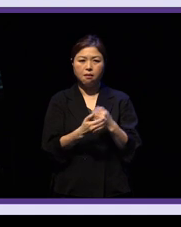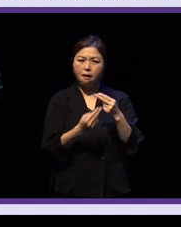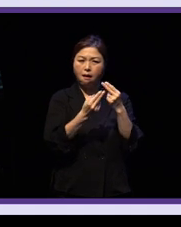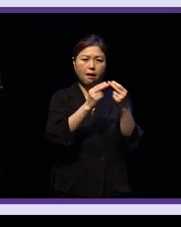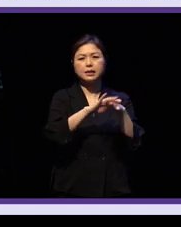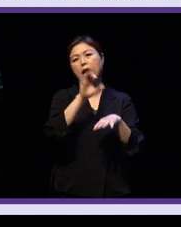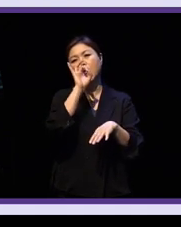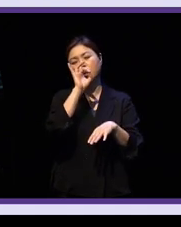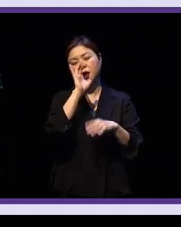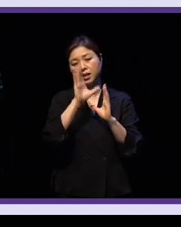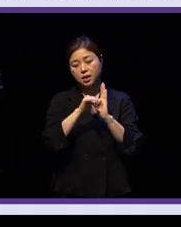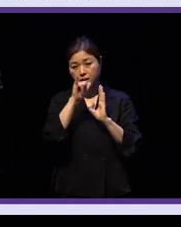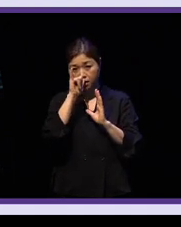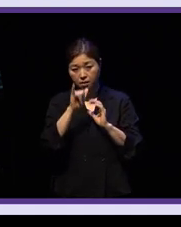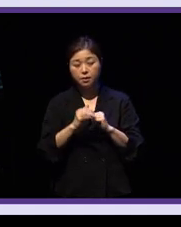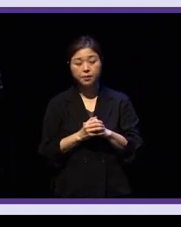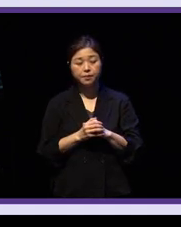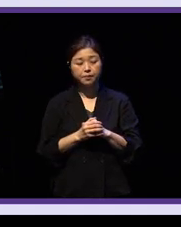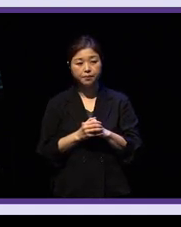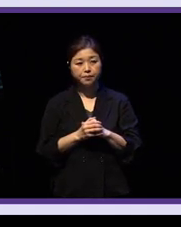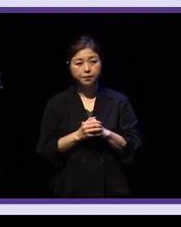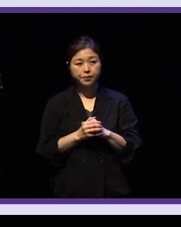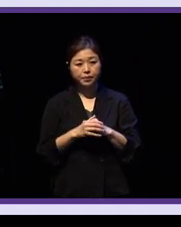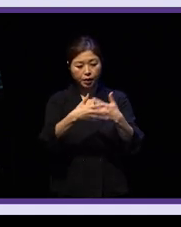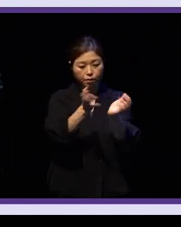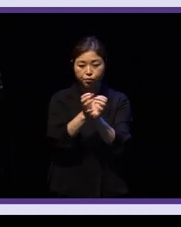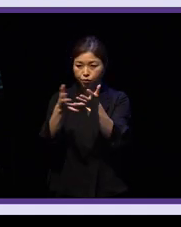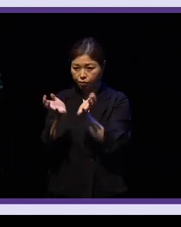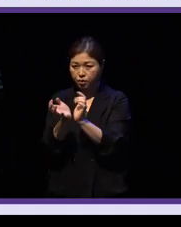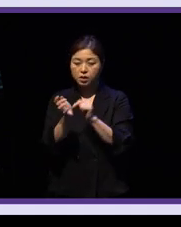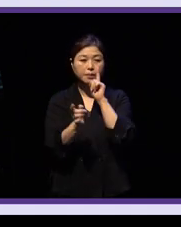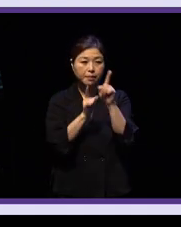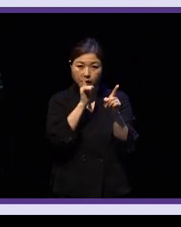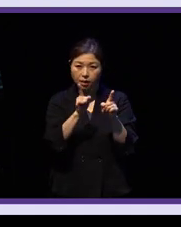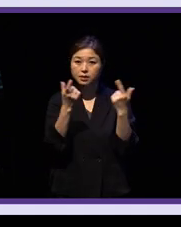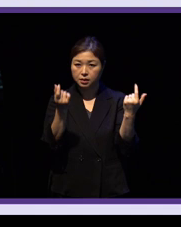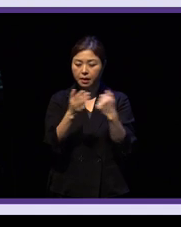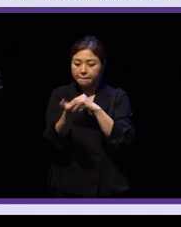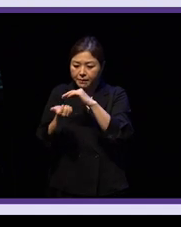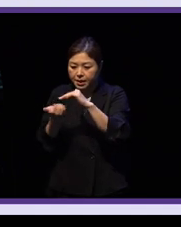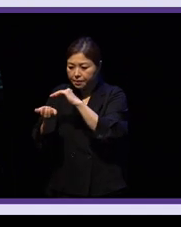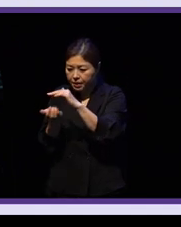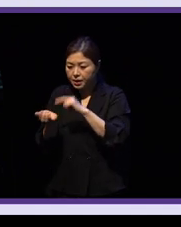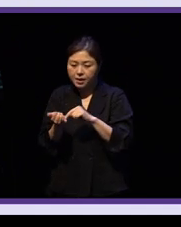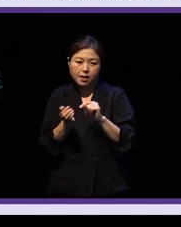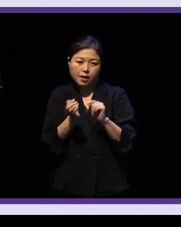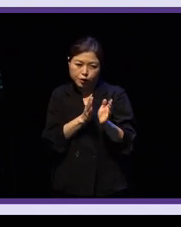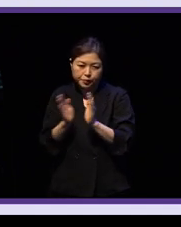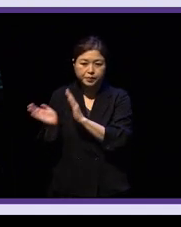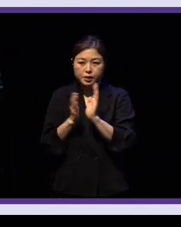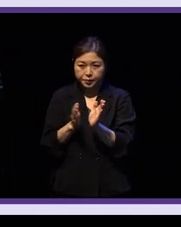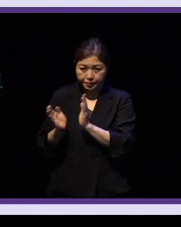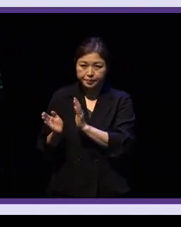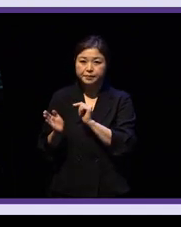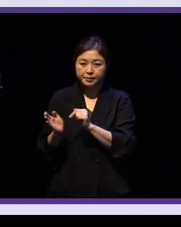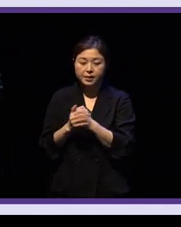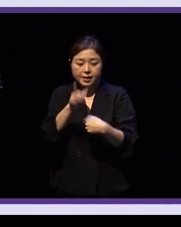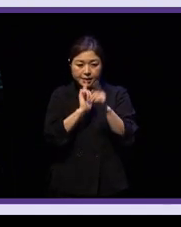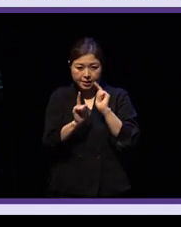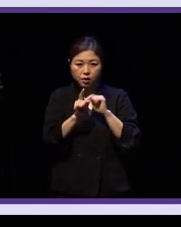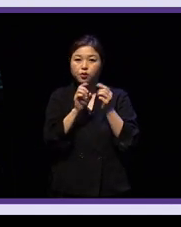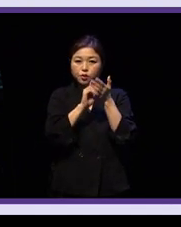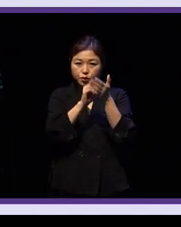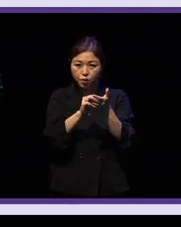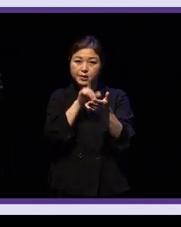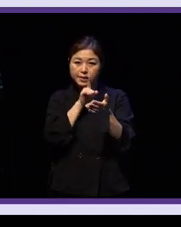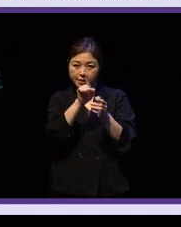안 될 경우가 있습니다 그래서 아까도 각 부서에서 말씀드렸다시피 조금 미리미리 좀 여유를 두시고 조금 그 저희가 신청 등록을